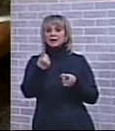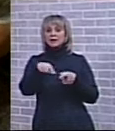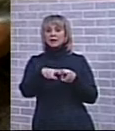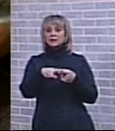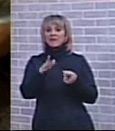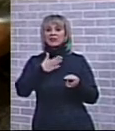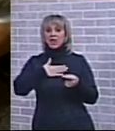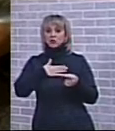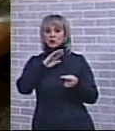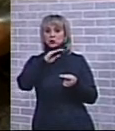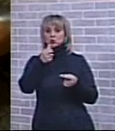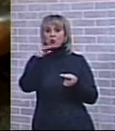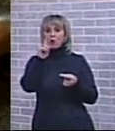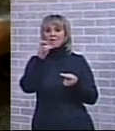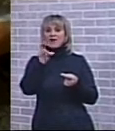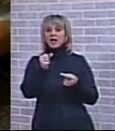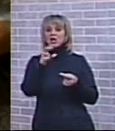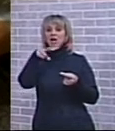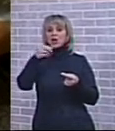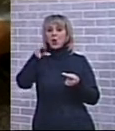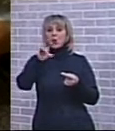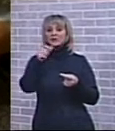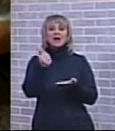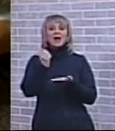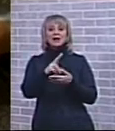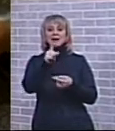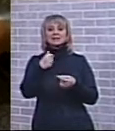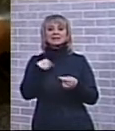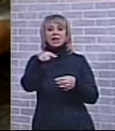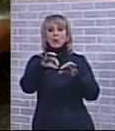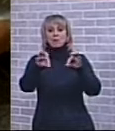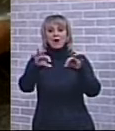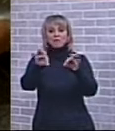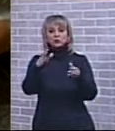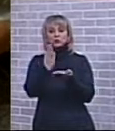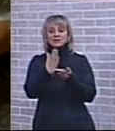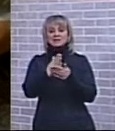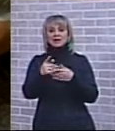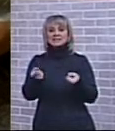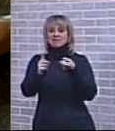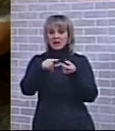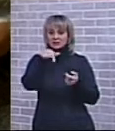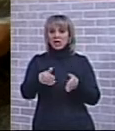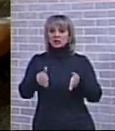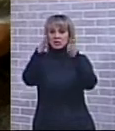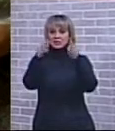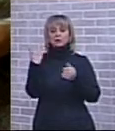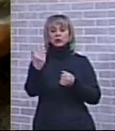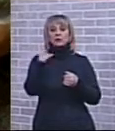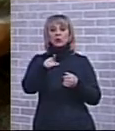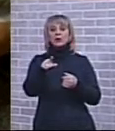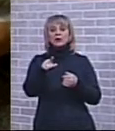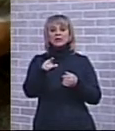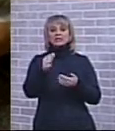этого нашего Жукова и Леонова. Как раз я там проводку делала на столбу. Ему